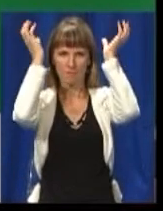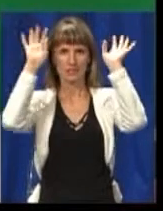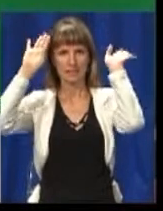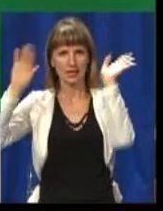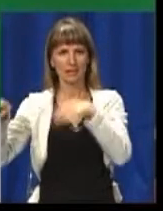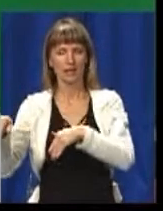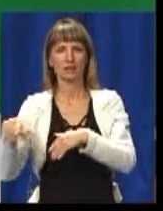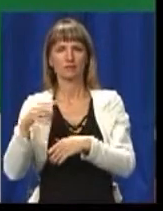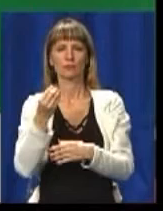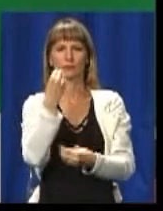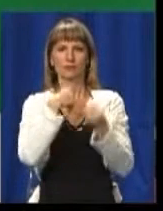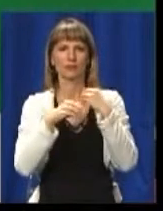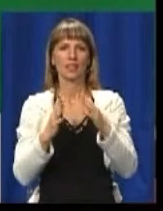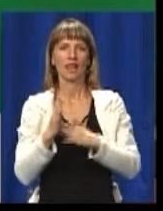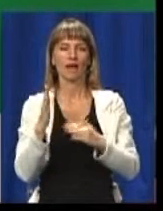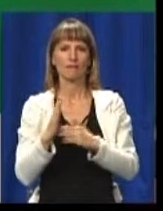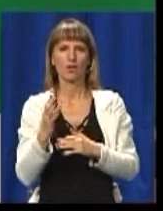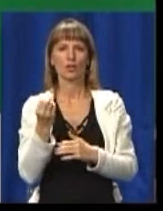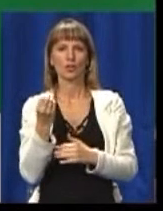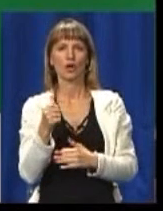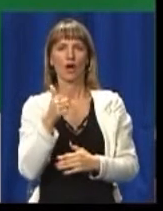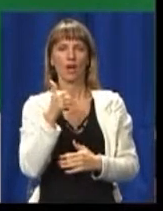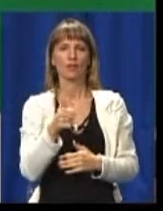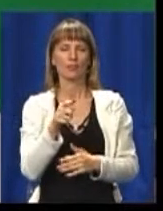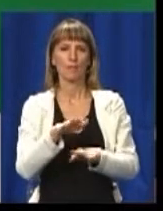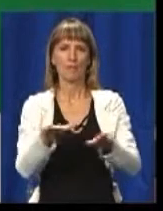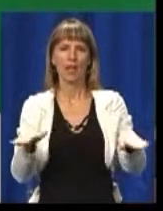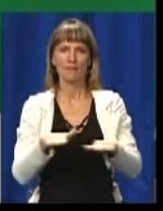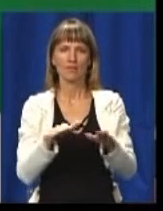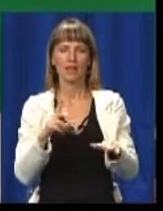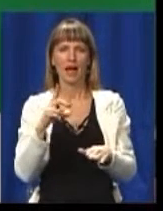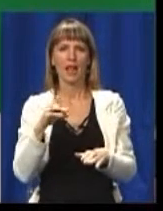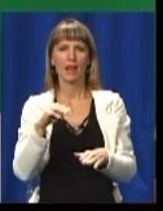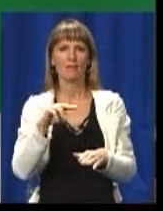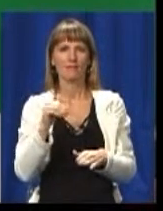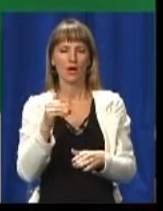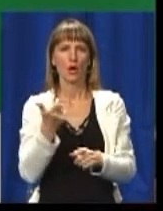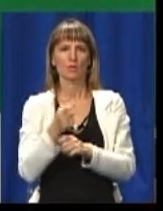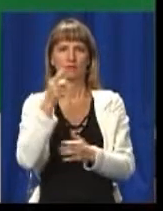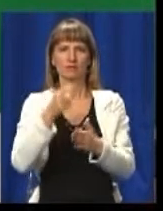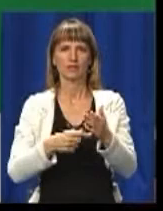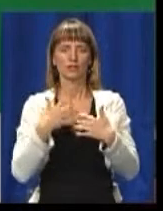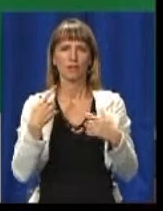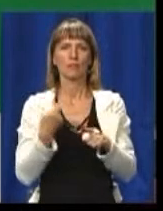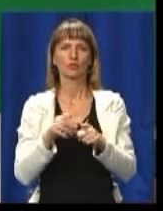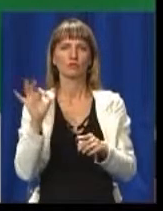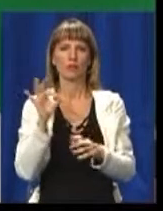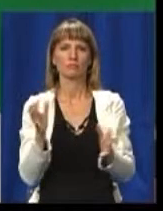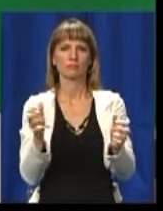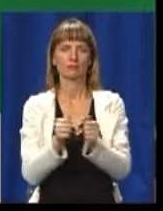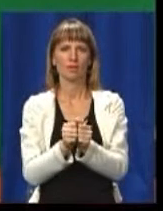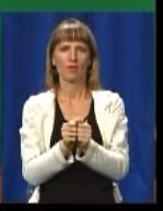є травоїдною твариною, а ще добре вони плавають. Ельк дуже довірлива тварина, тому часто стає